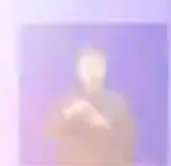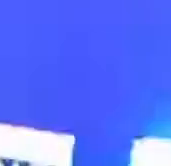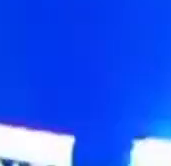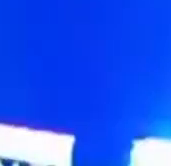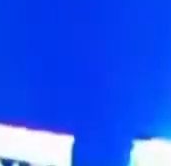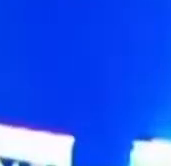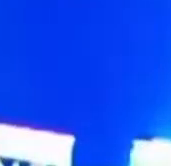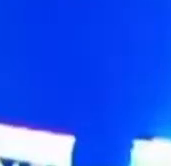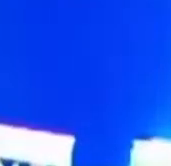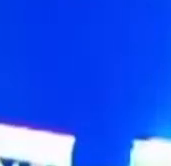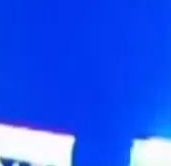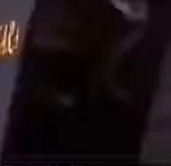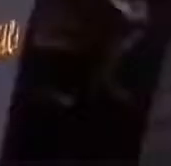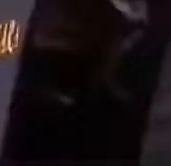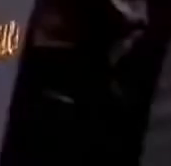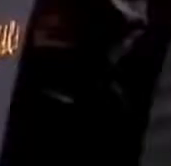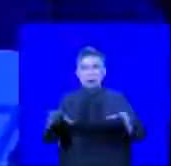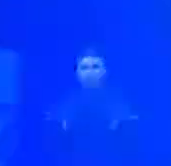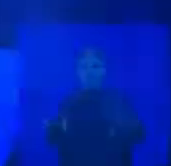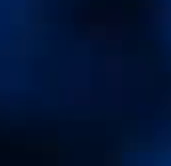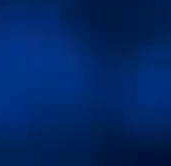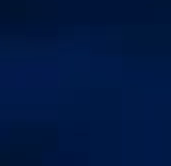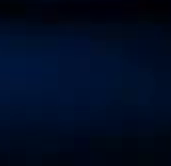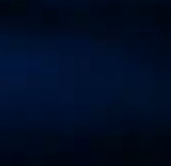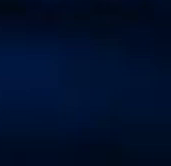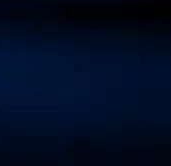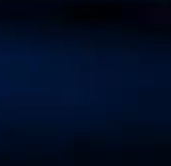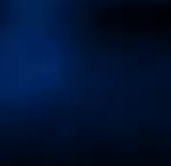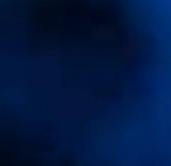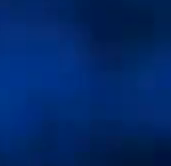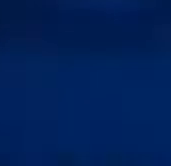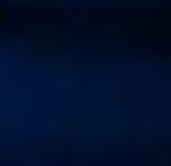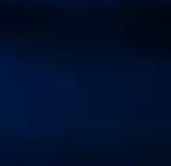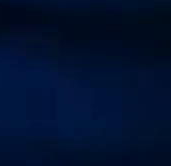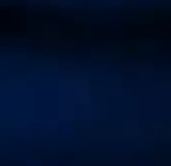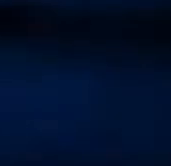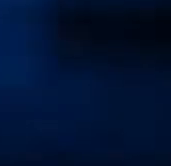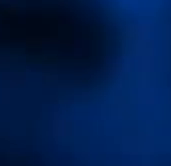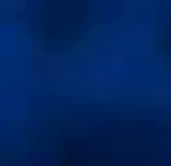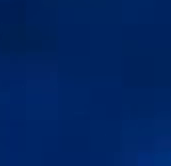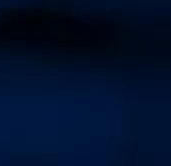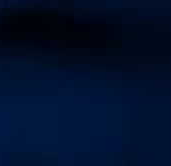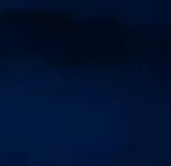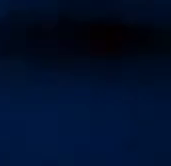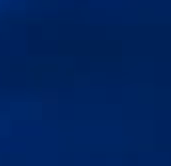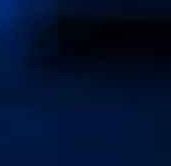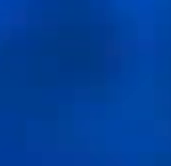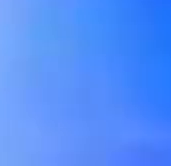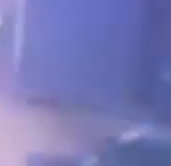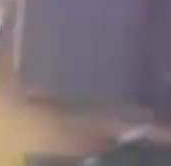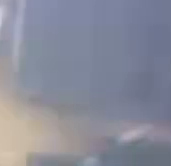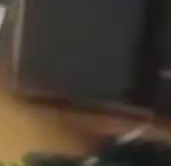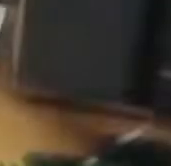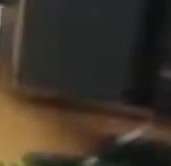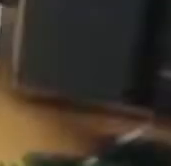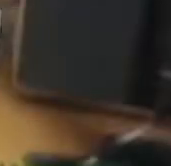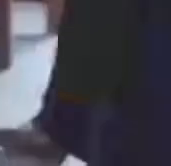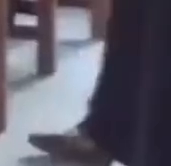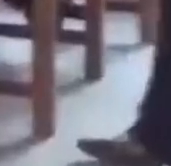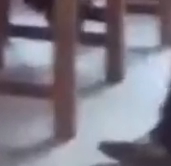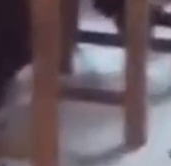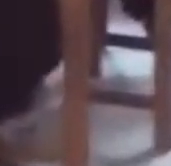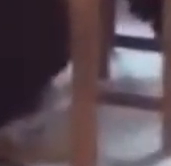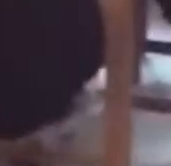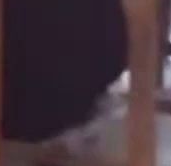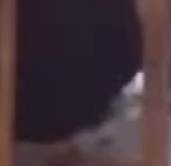Belajar. Transformasi pendidikan di tanah air dimulai dengan Merdeka Belajar episode pertama yang menggantikan ujian nasional, menghapus